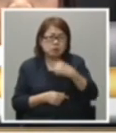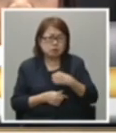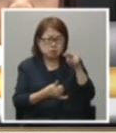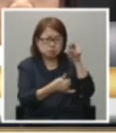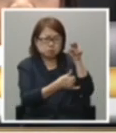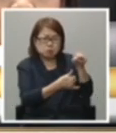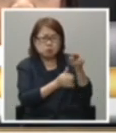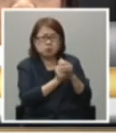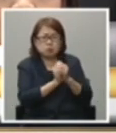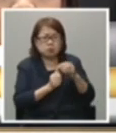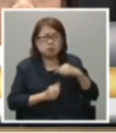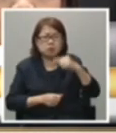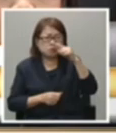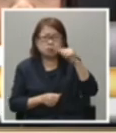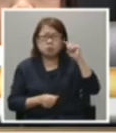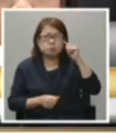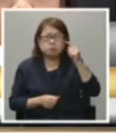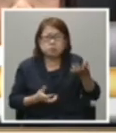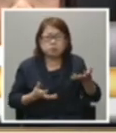ย